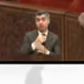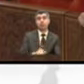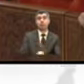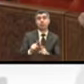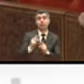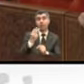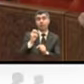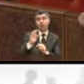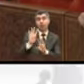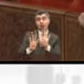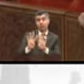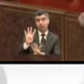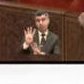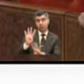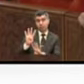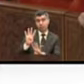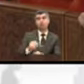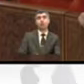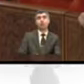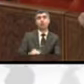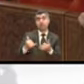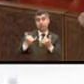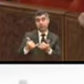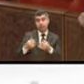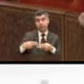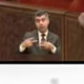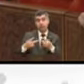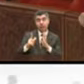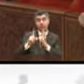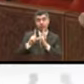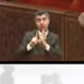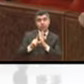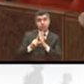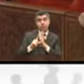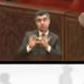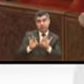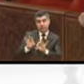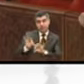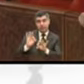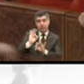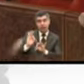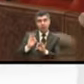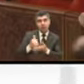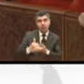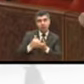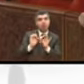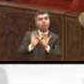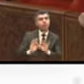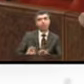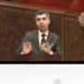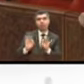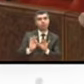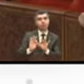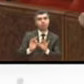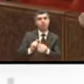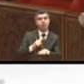2015 دخل نهايه 2014 دخل حيز التنفيذ، لحد الساعه باقي ما صدرش حتى قانون القرار التنفيذيه ديالو كامله. انا كنظن نخليو شويه ديال